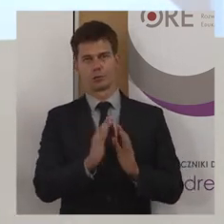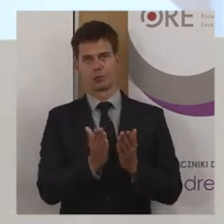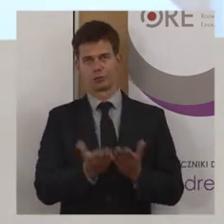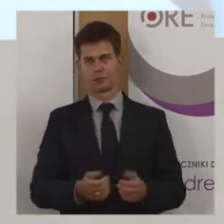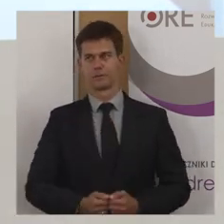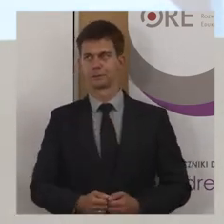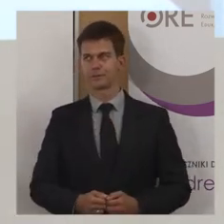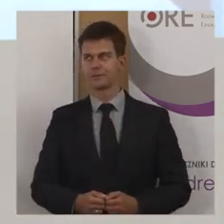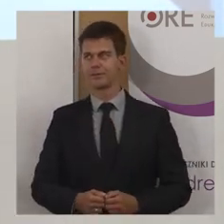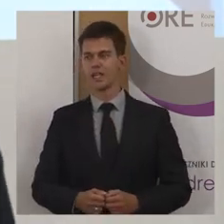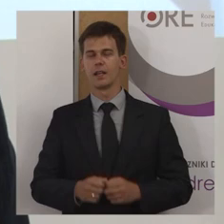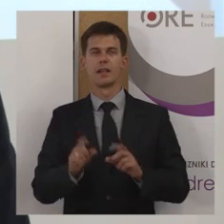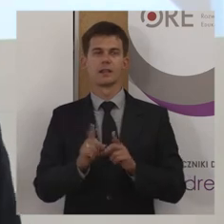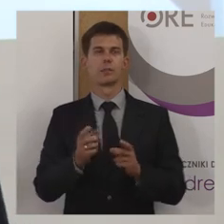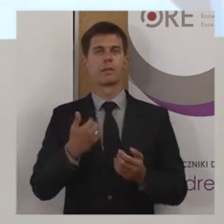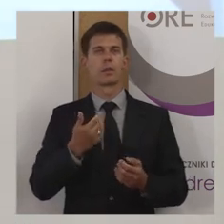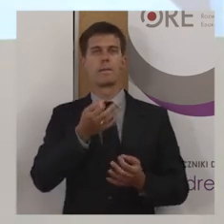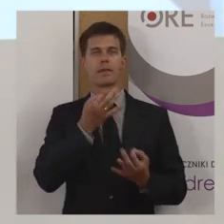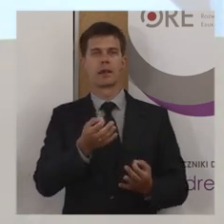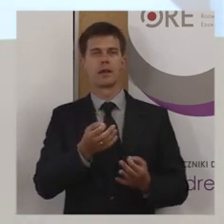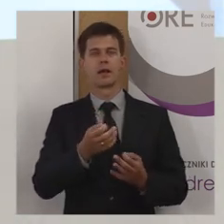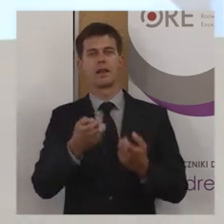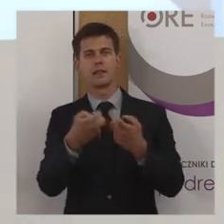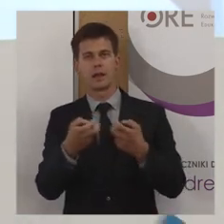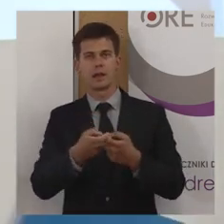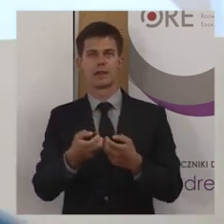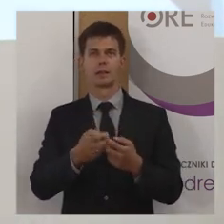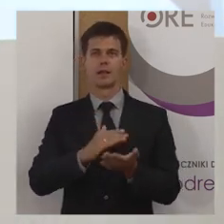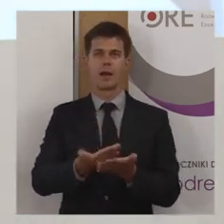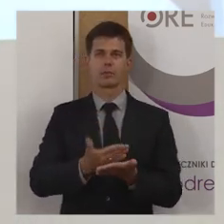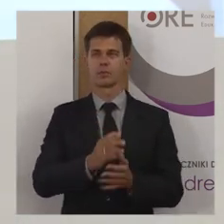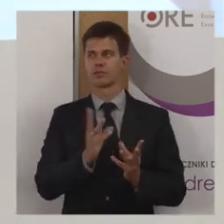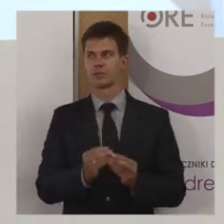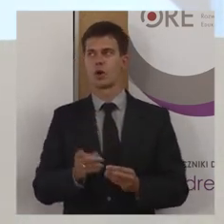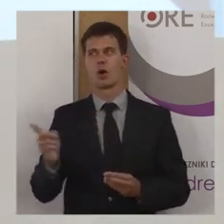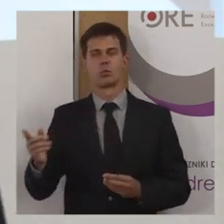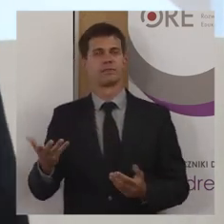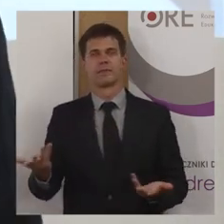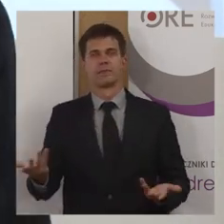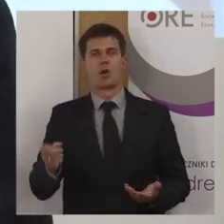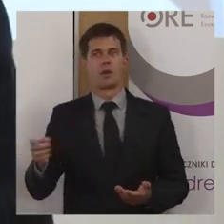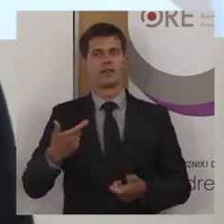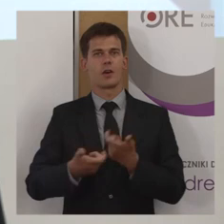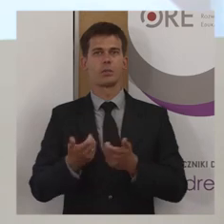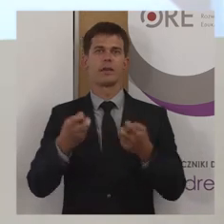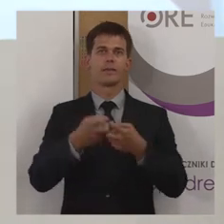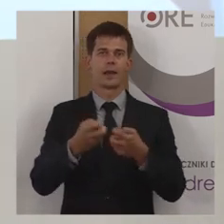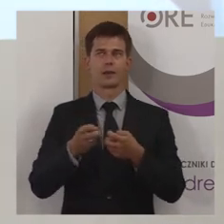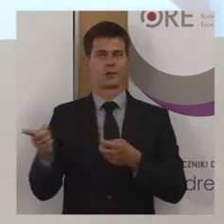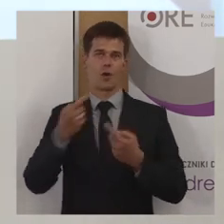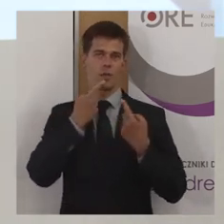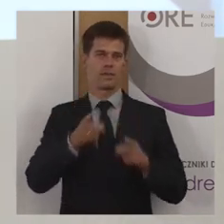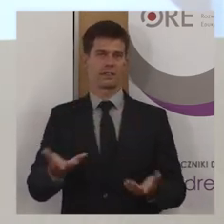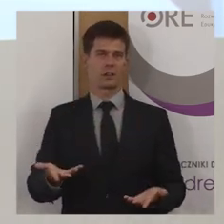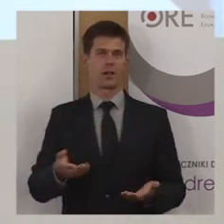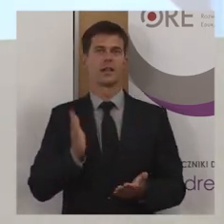edukacyjnych. Jeśli chodzi o pytanie w kwestiach infrastruktury, my jako ORE nie odpowiadamy za część infrastrukturalną, nie możemy tutaj